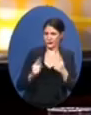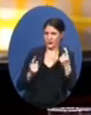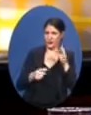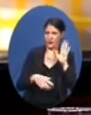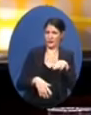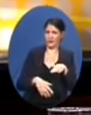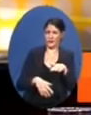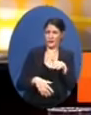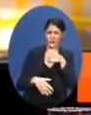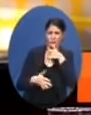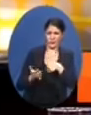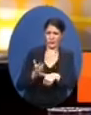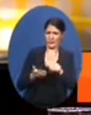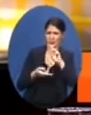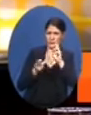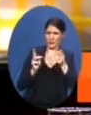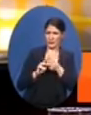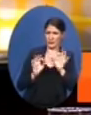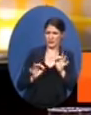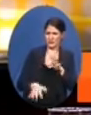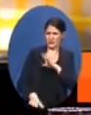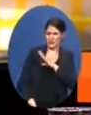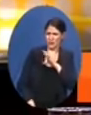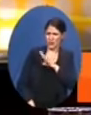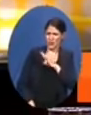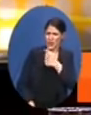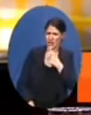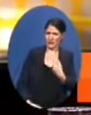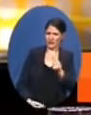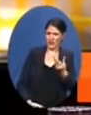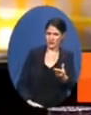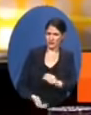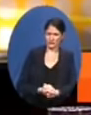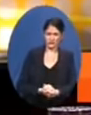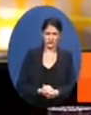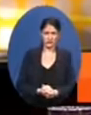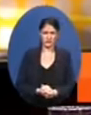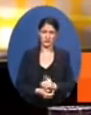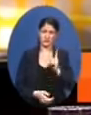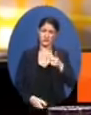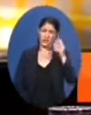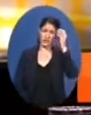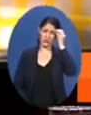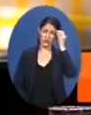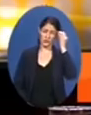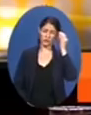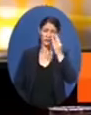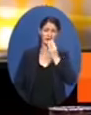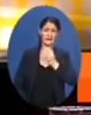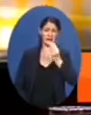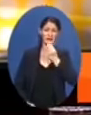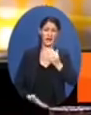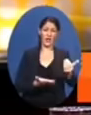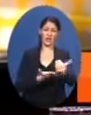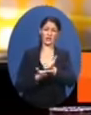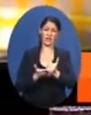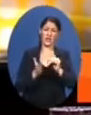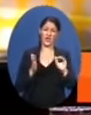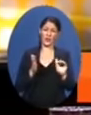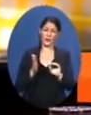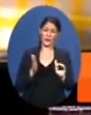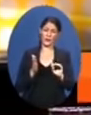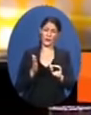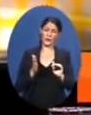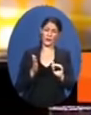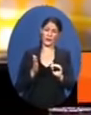לבנק העולמי, היא הצעה מאוד מסוכנת. צריך לזכור, בארץ שכר המינימום עלה, והטענה של אמיר כאן היא לא